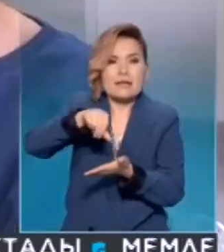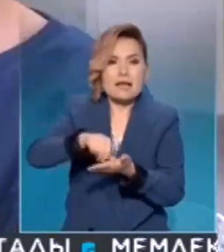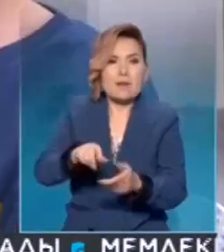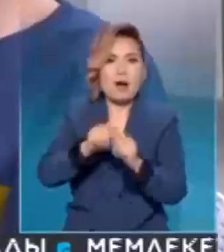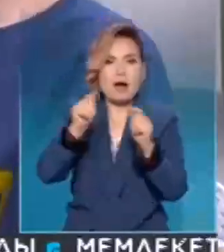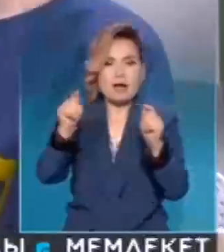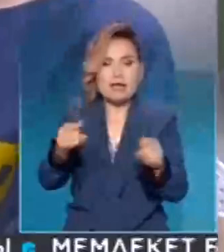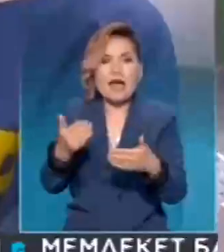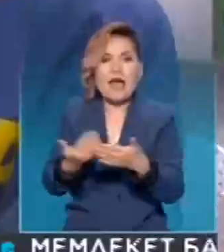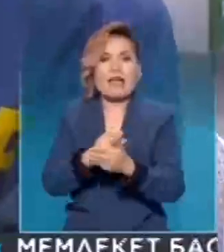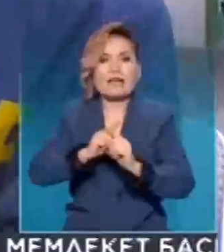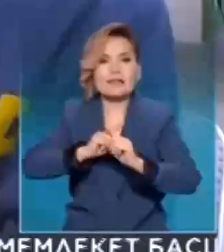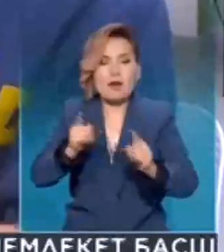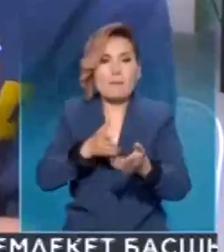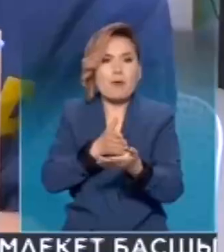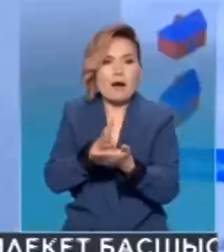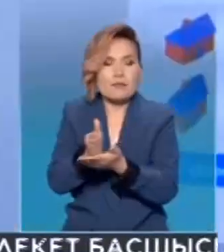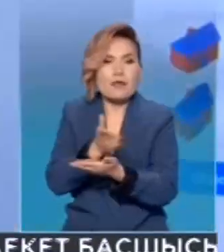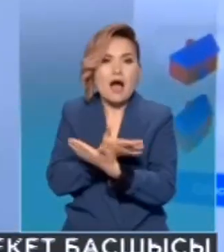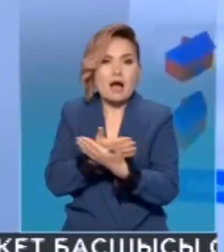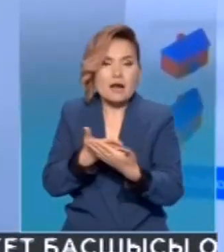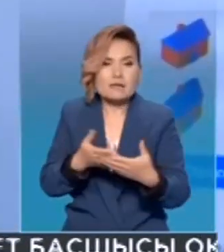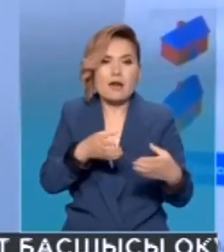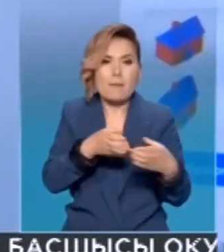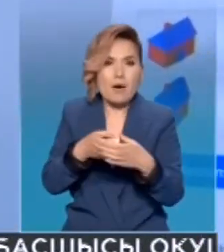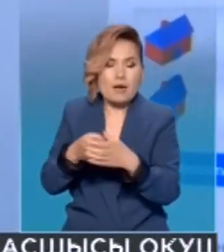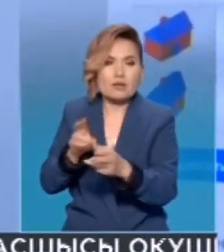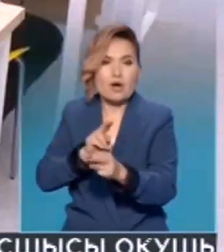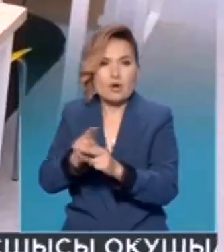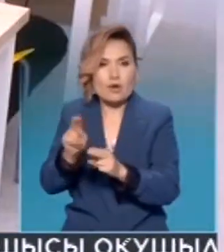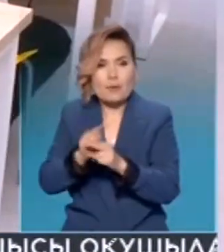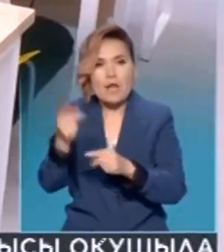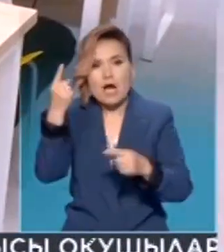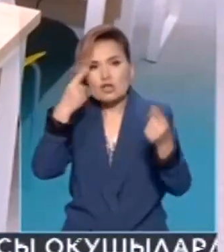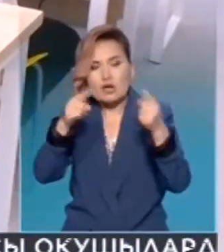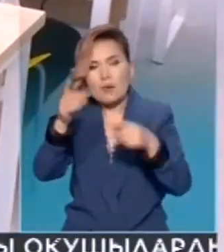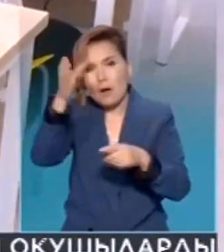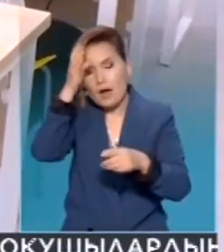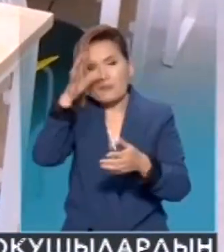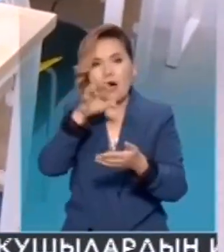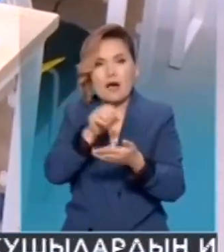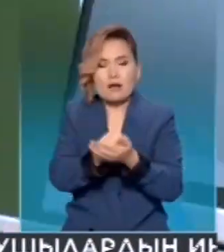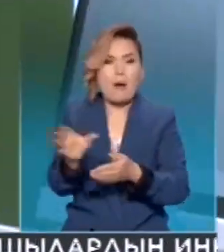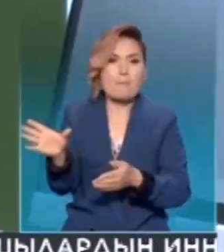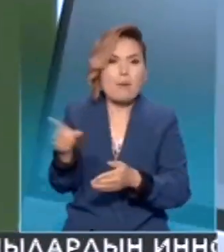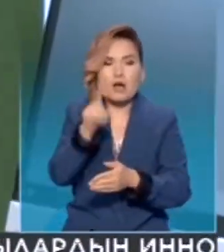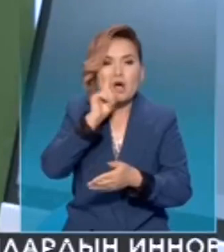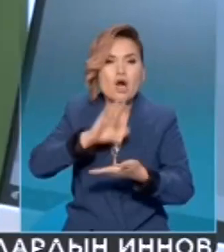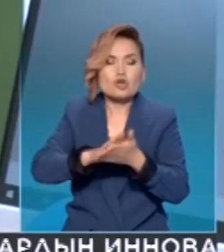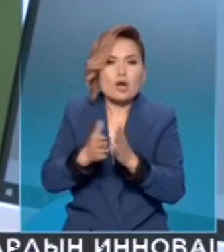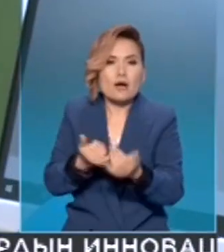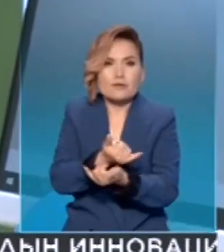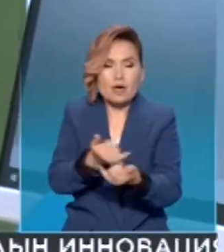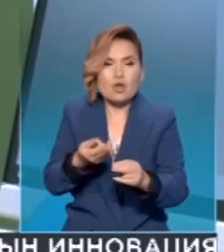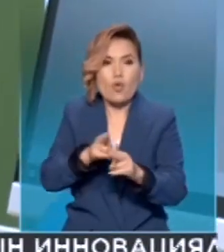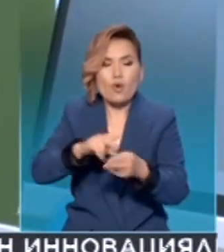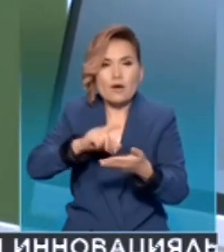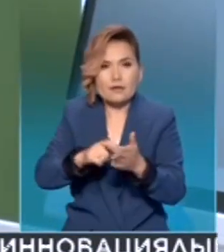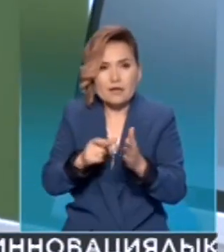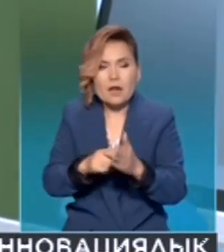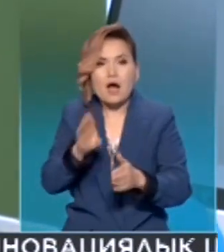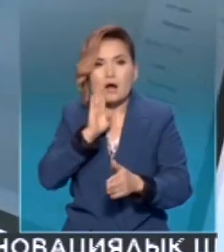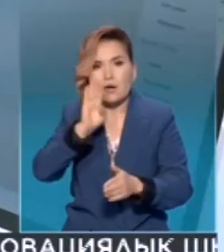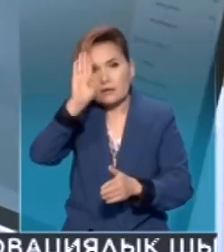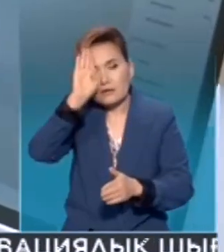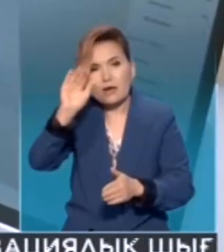тұрғандай, инновациялық бағытта түрлі үйірмелерге қатысып, шығармашылықпен айналысуға барлық жағдай жасалған. Мәселен, мына бөлмеде қыз